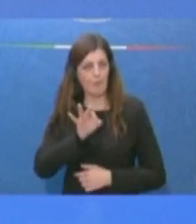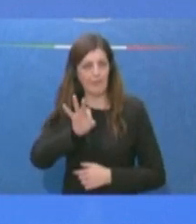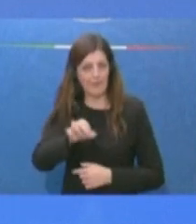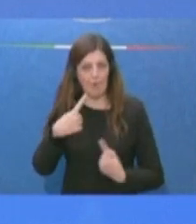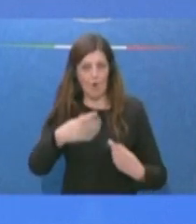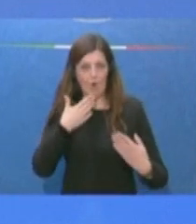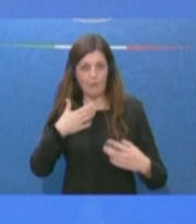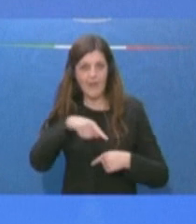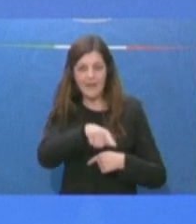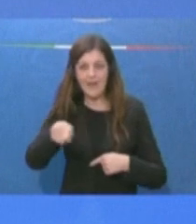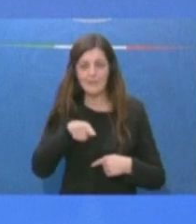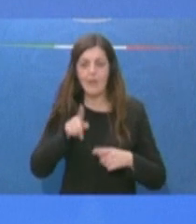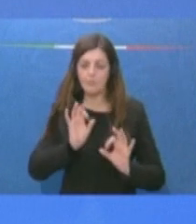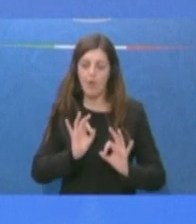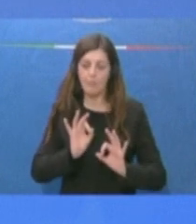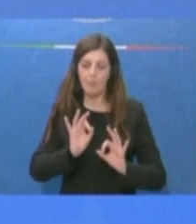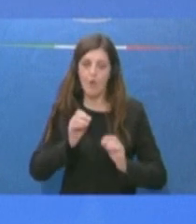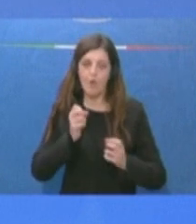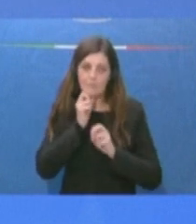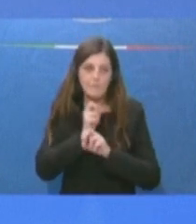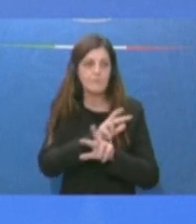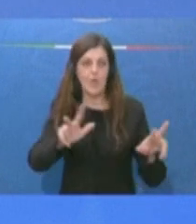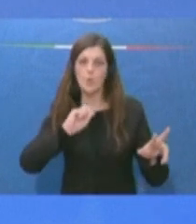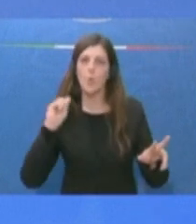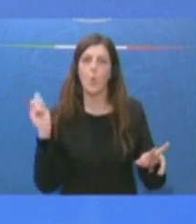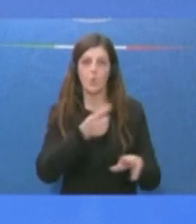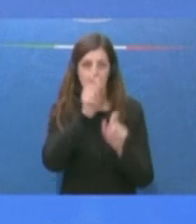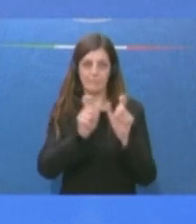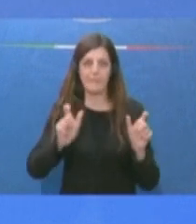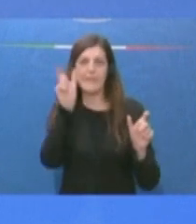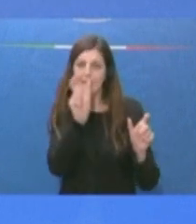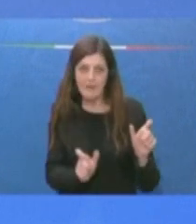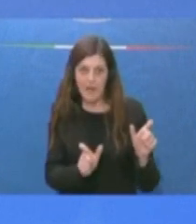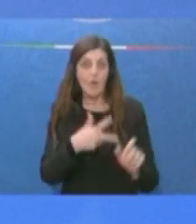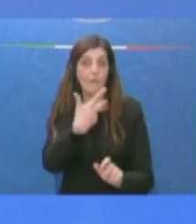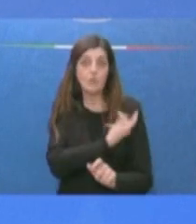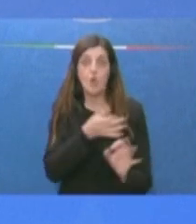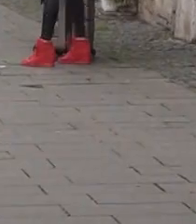ist es daher alle italiener die noch nicht geimpft sind dazu zu ermutigen dies nachzuholen